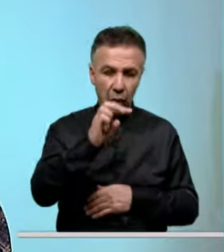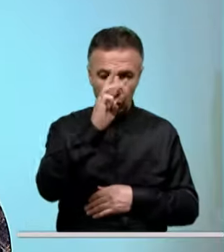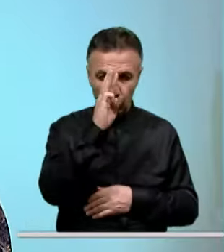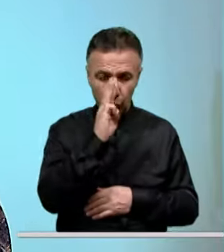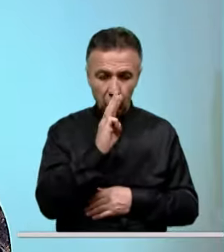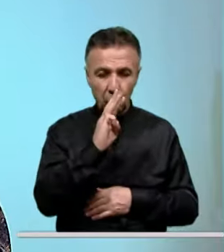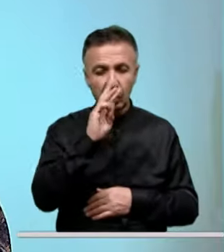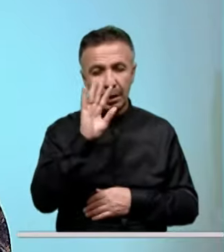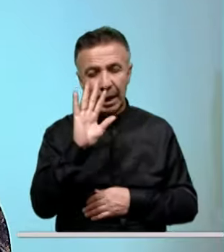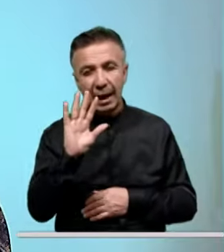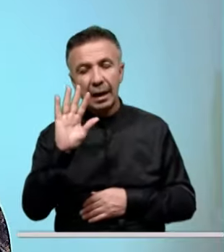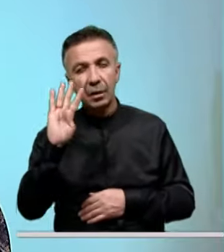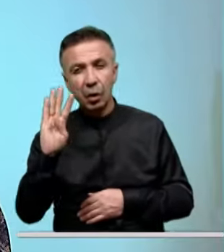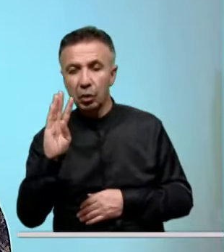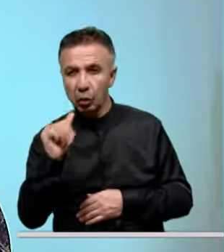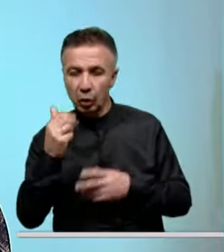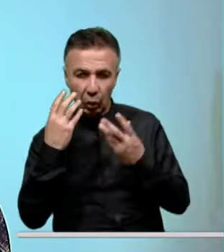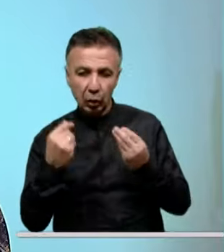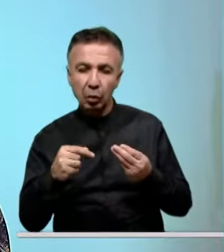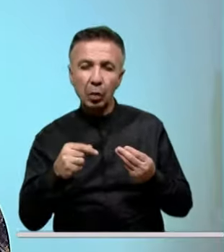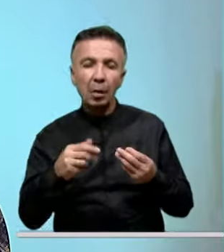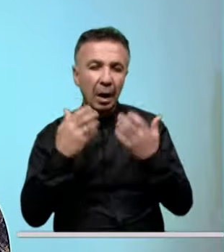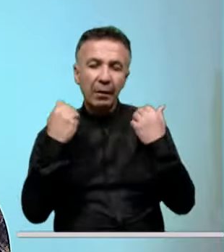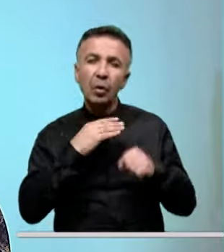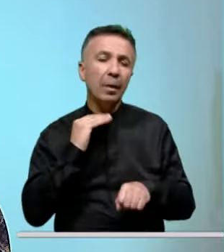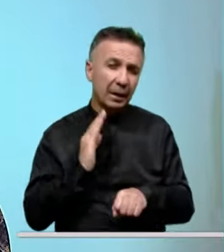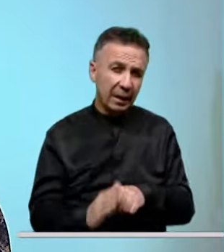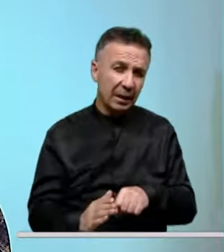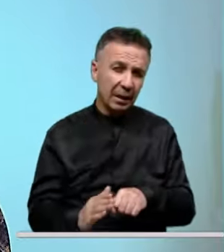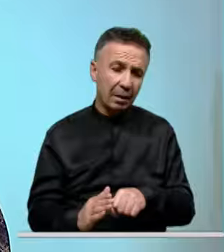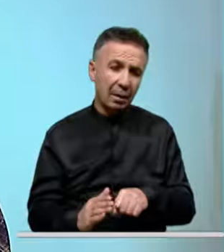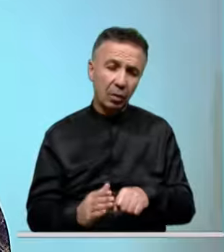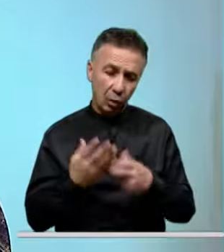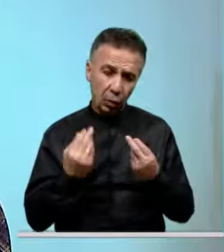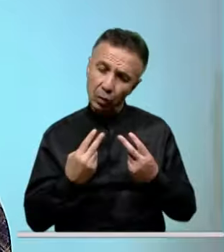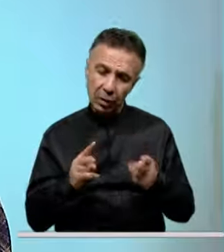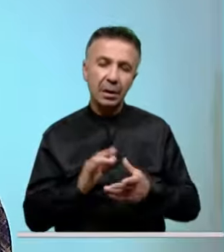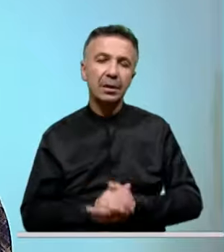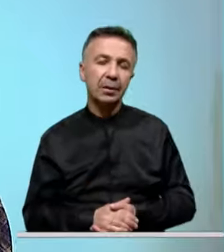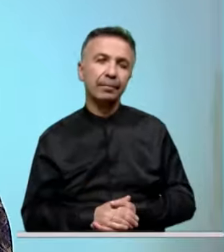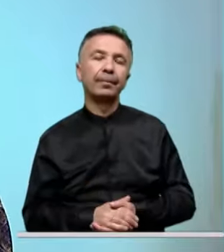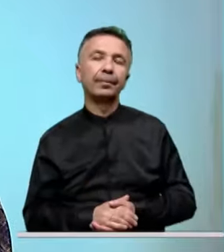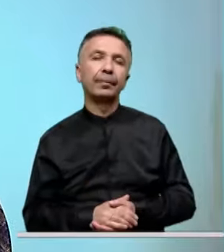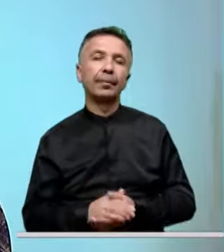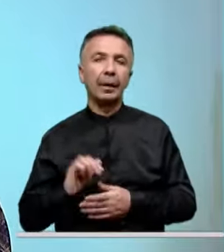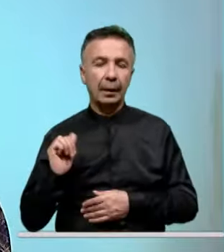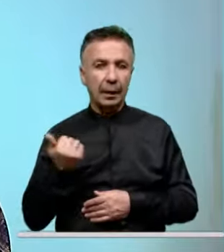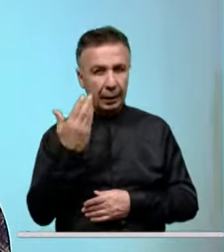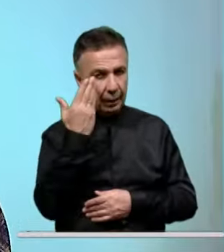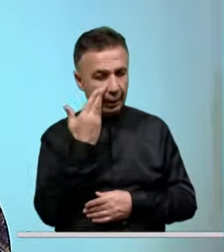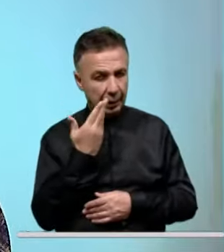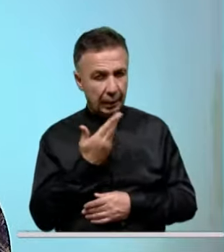için bu durumda bu hayvanın kurban edilmesi caizdir deriz. Onun için değerli